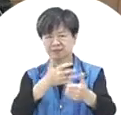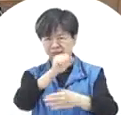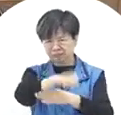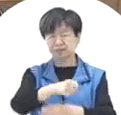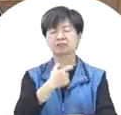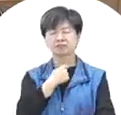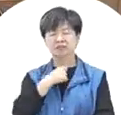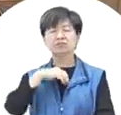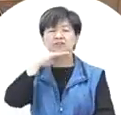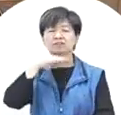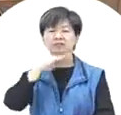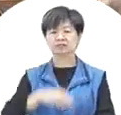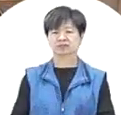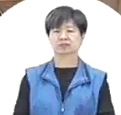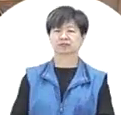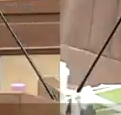好？